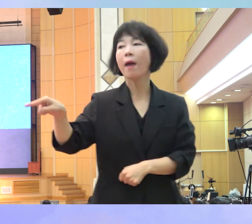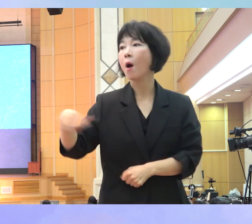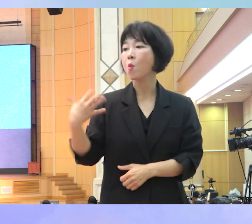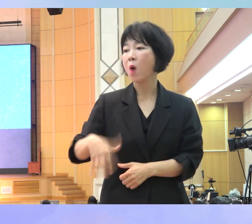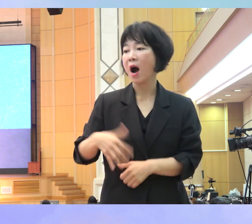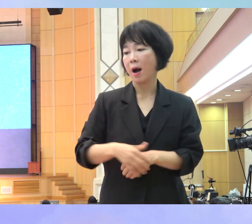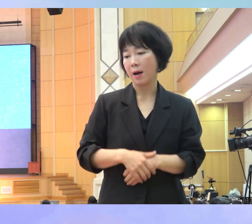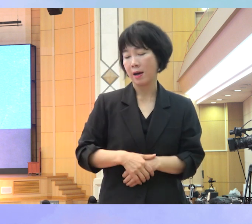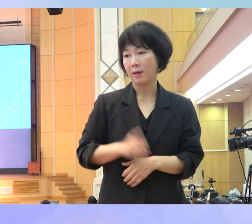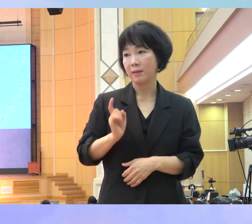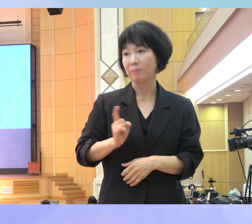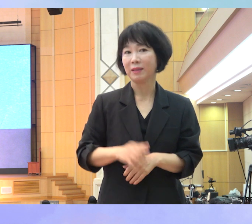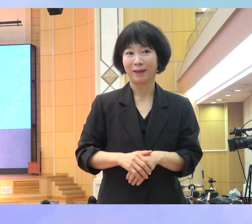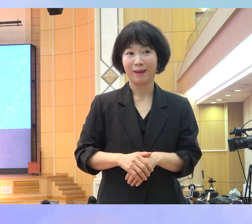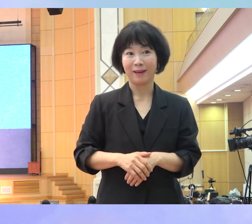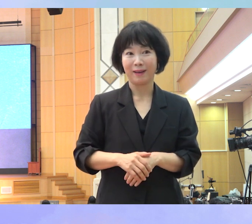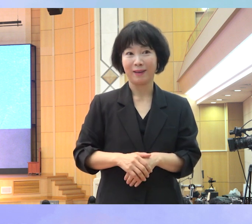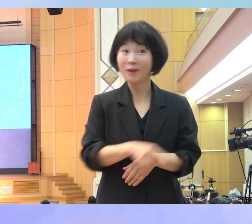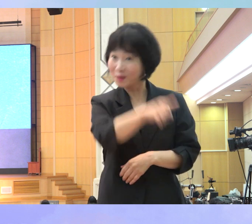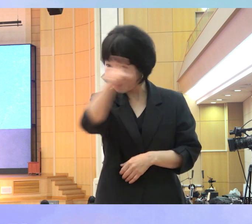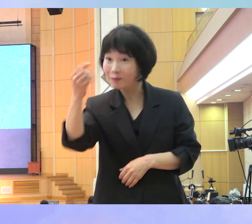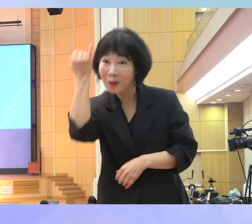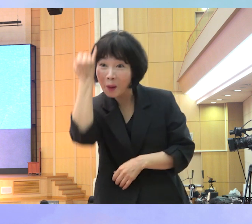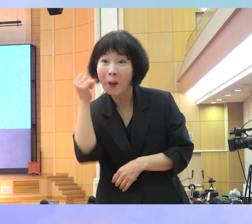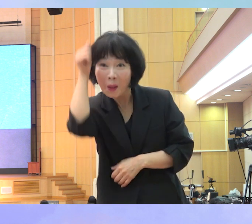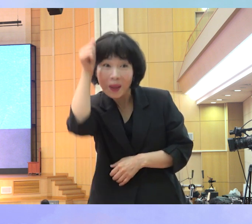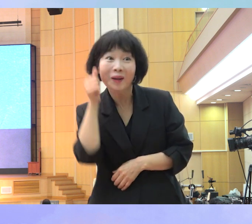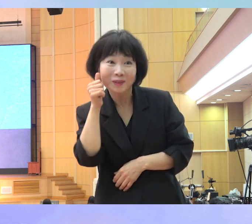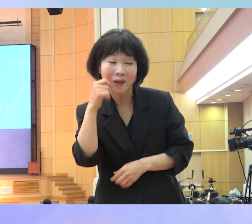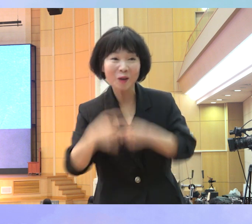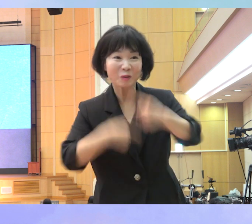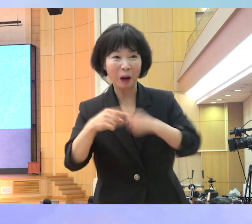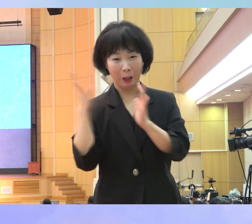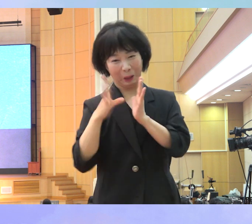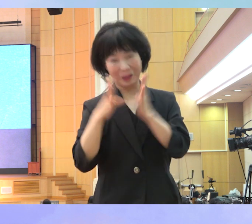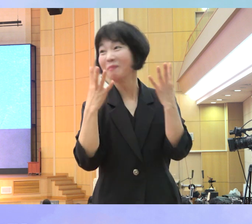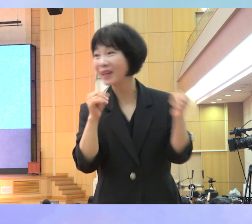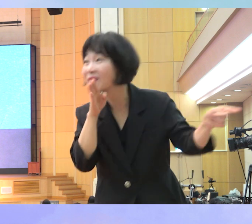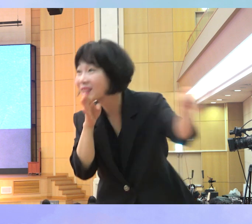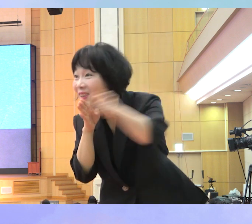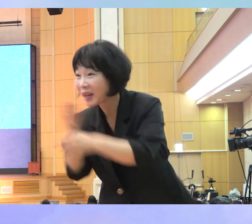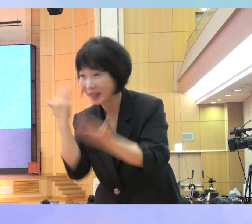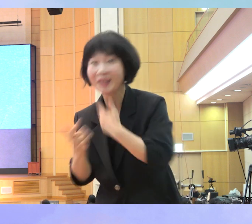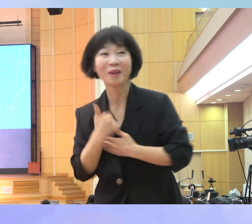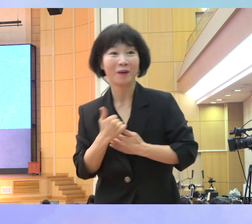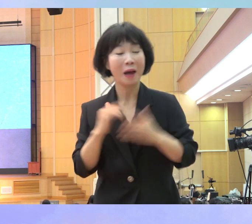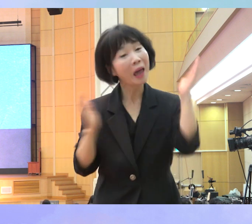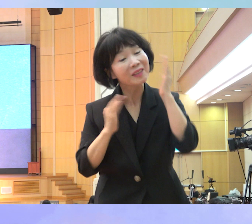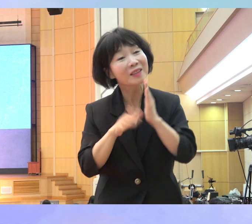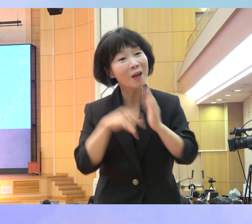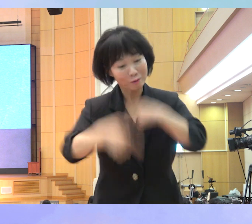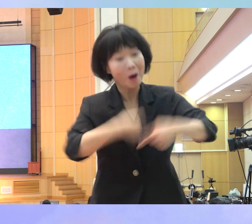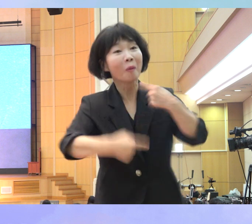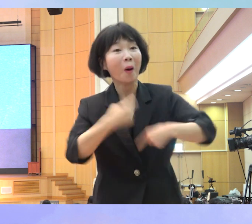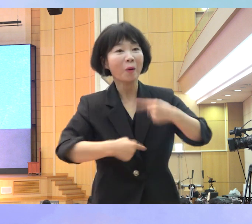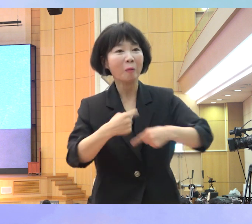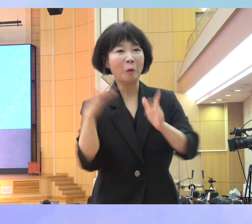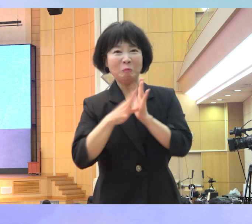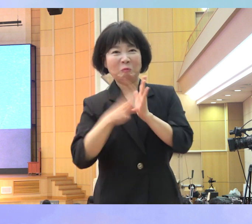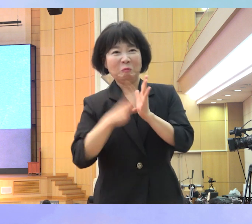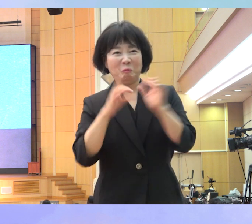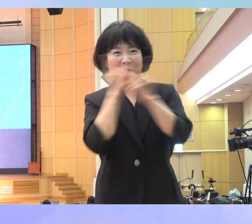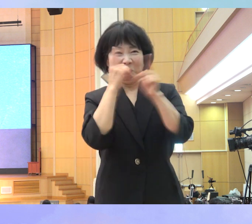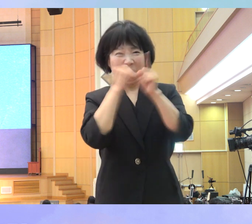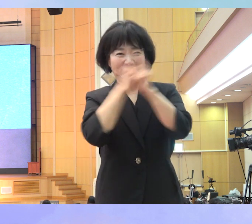해요. 여러분도 다 그러셨어요. 쯔쯔쯔 하지 마세요. 여러분도 다 그러셨어요. 그렇게